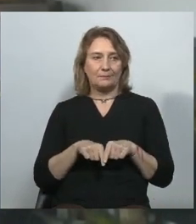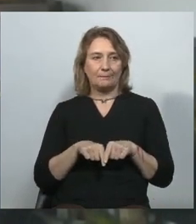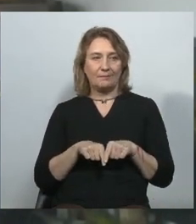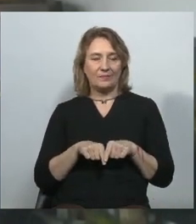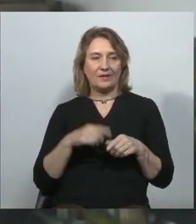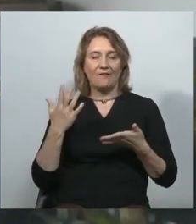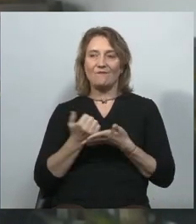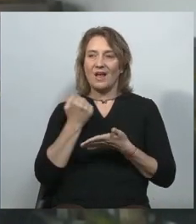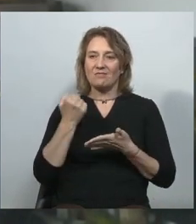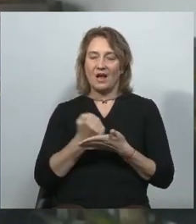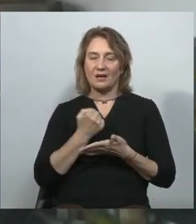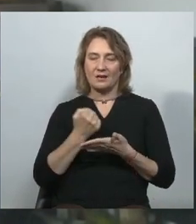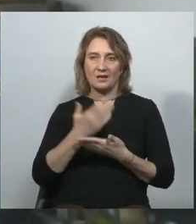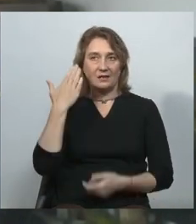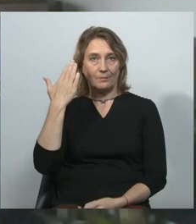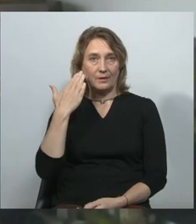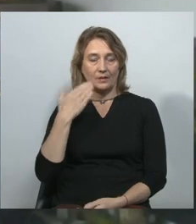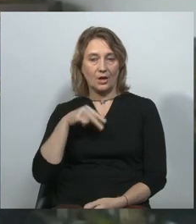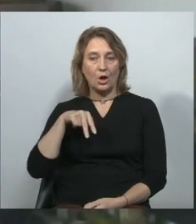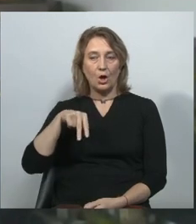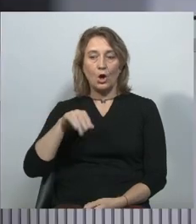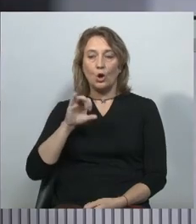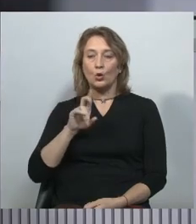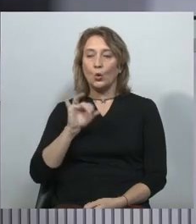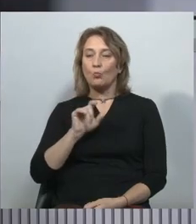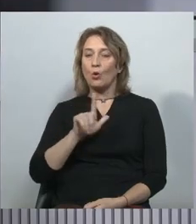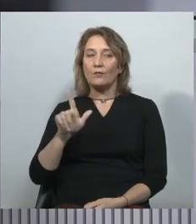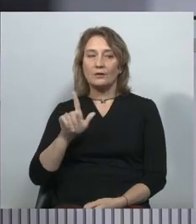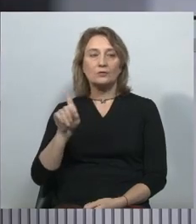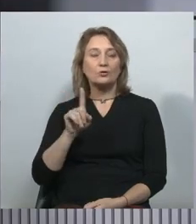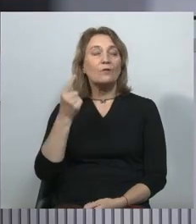Дякую. Любов, що ви думаєте?